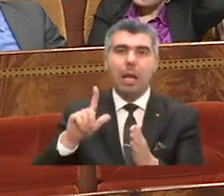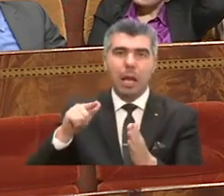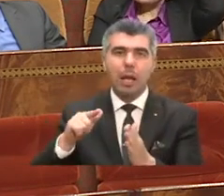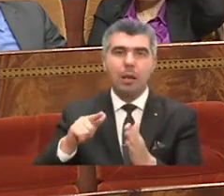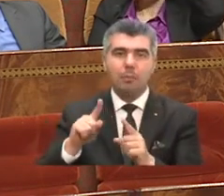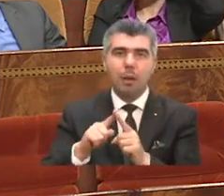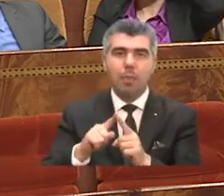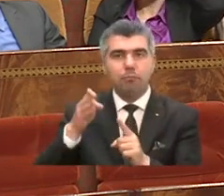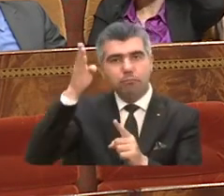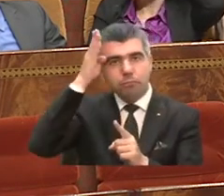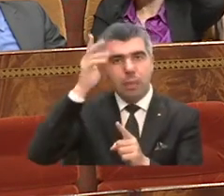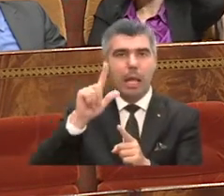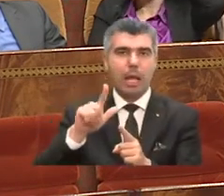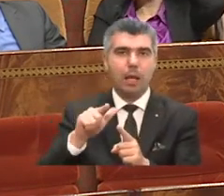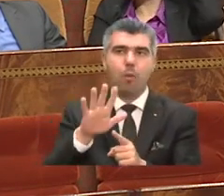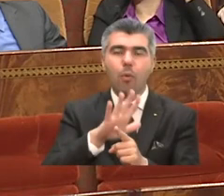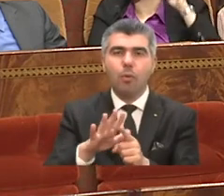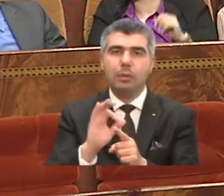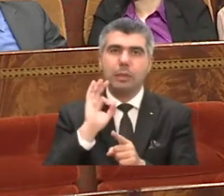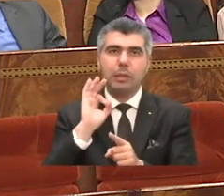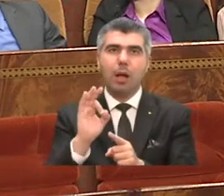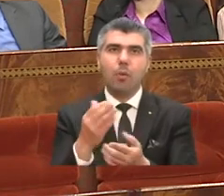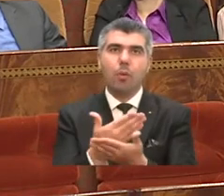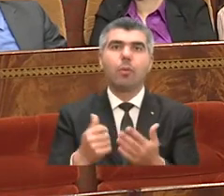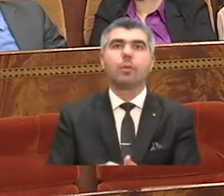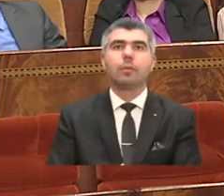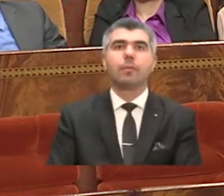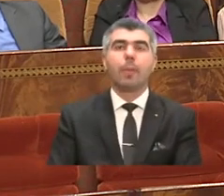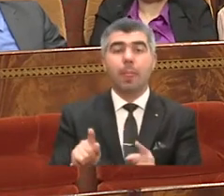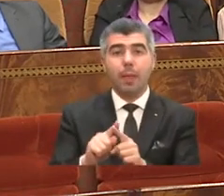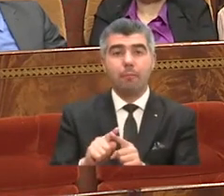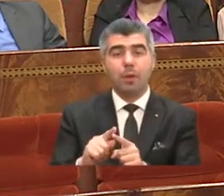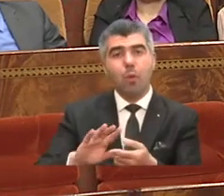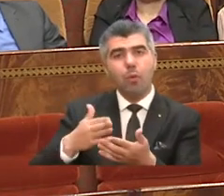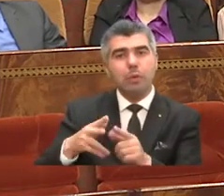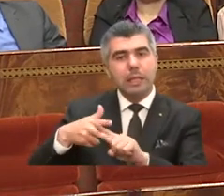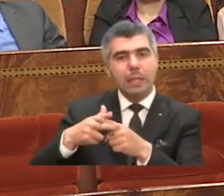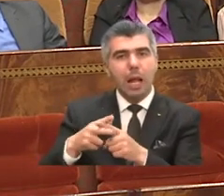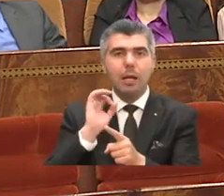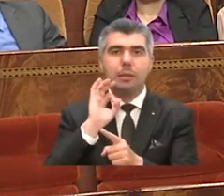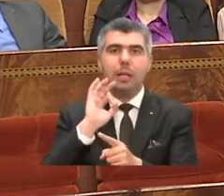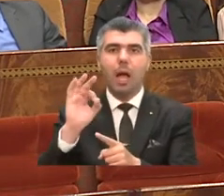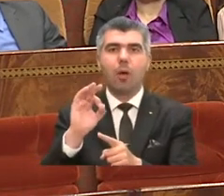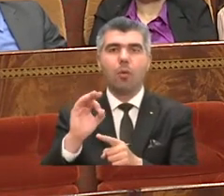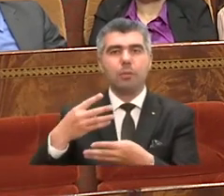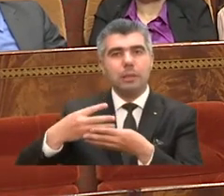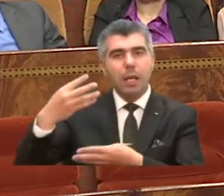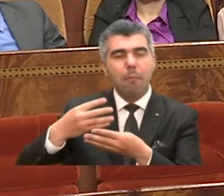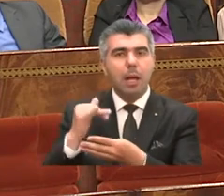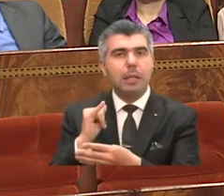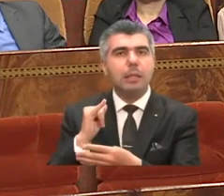الاطر يعني البشريه ومن المؤهلات، اننا تكون عندنا صناعه قائمه بذاتها، ويكون العمل